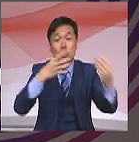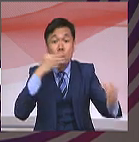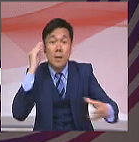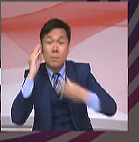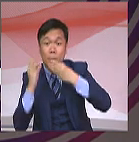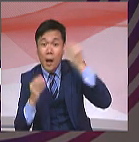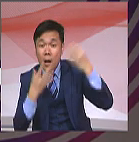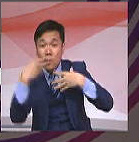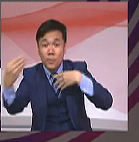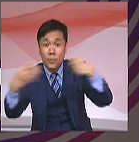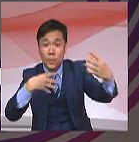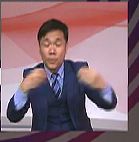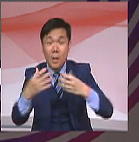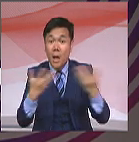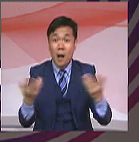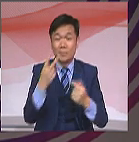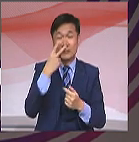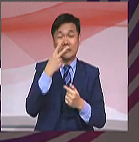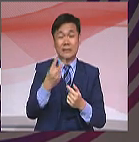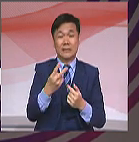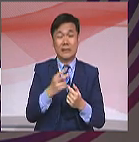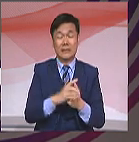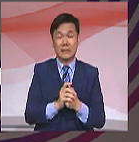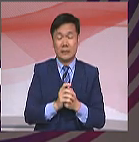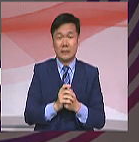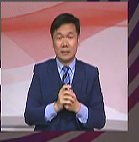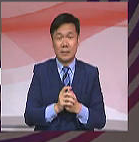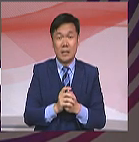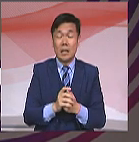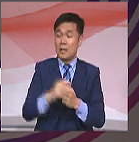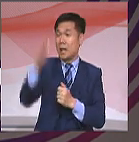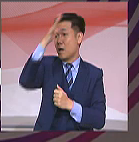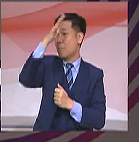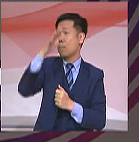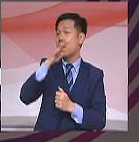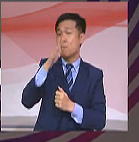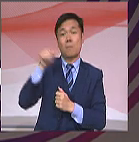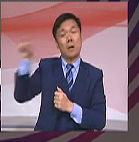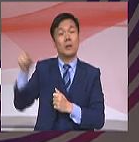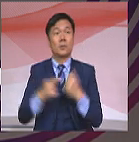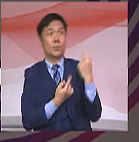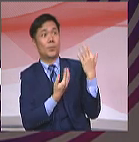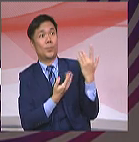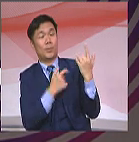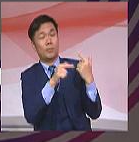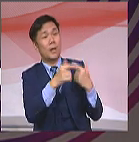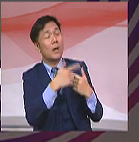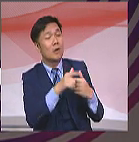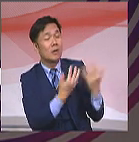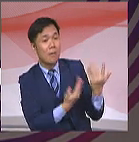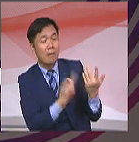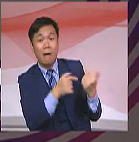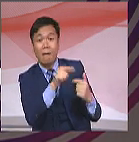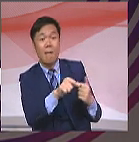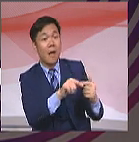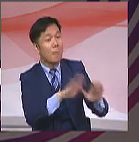Di sinilah ramai antara kita melihat ramai ibu bapa yang menunggu di luar sekolah, kadang-kadang tidak ada